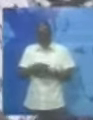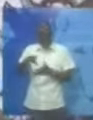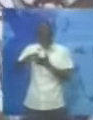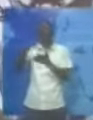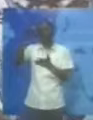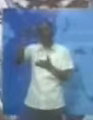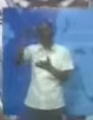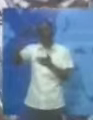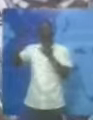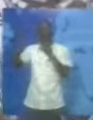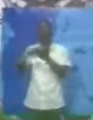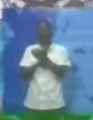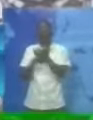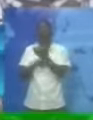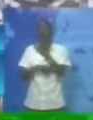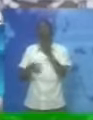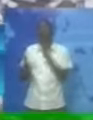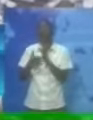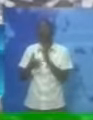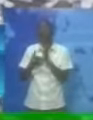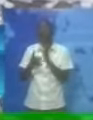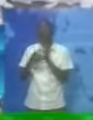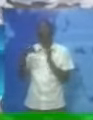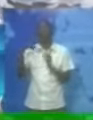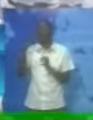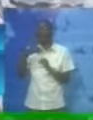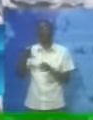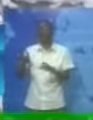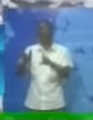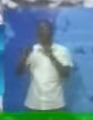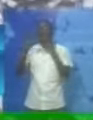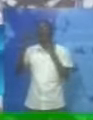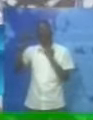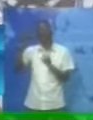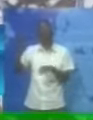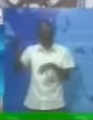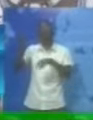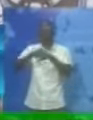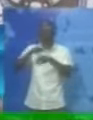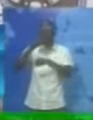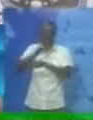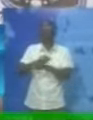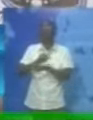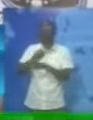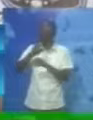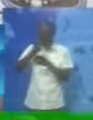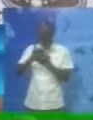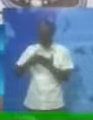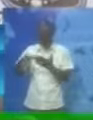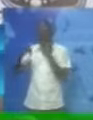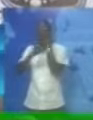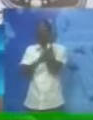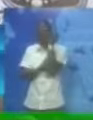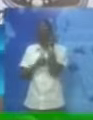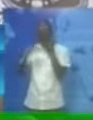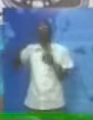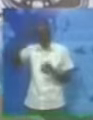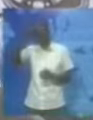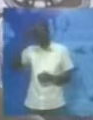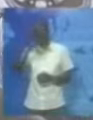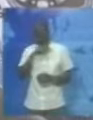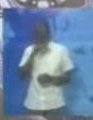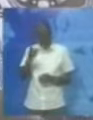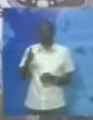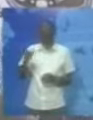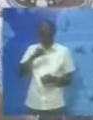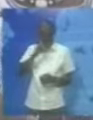il y a de nouvelles techniques qui sont découvertes, qui sont mises en œuvre dans certains pays que dont nous n'avons pas connaissance ici.